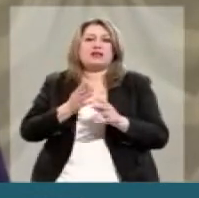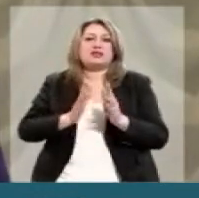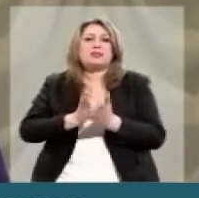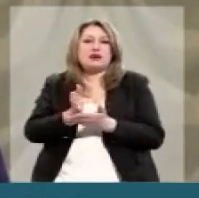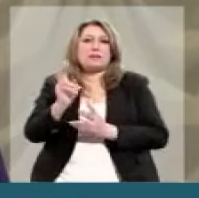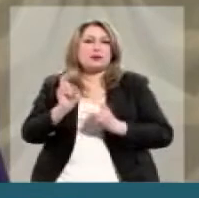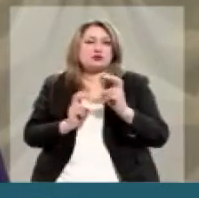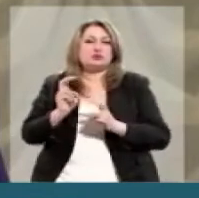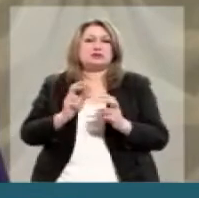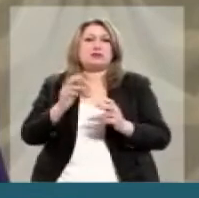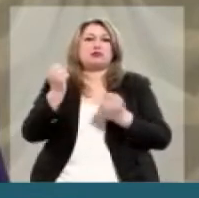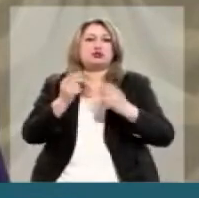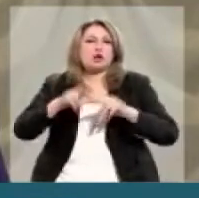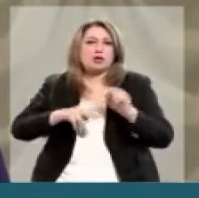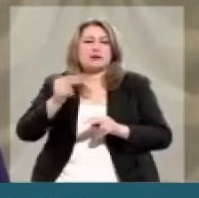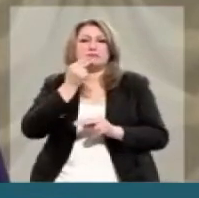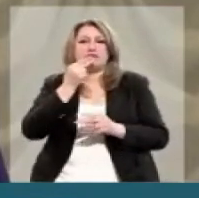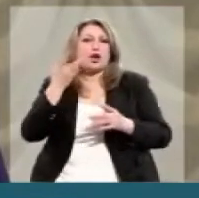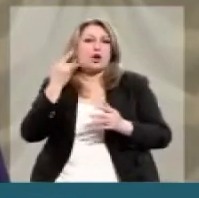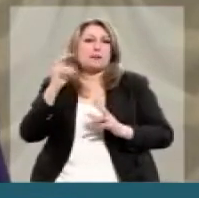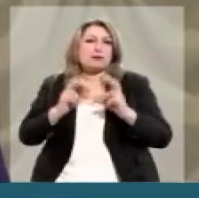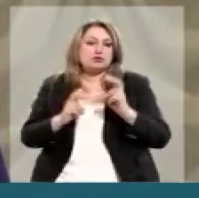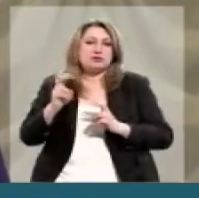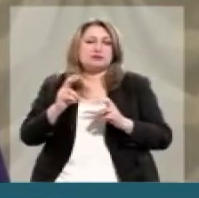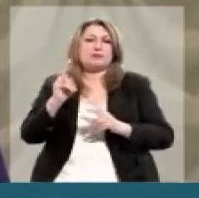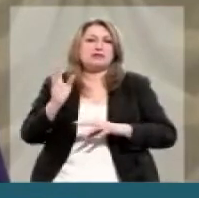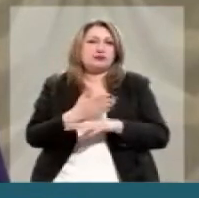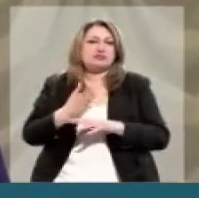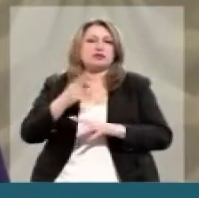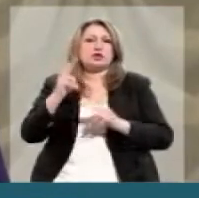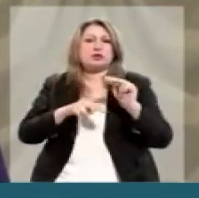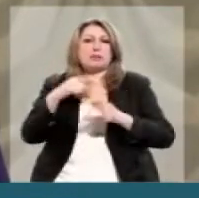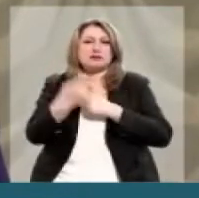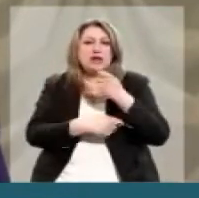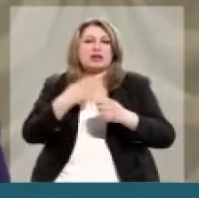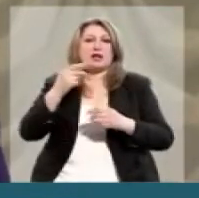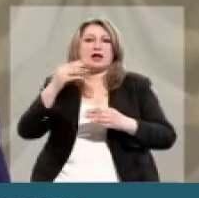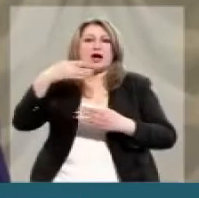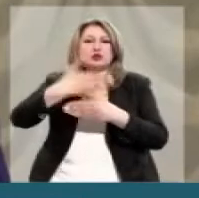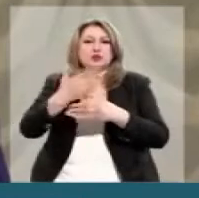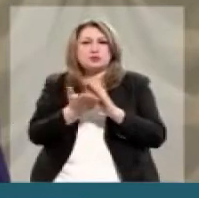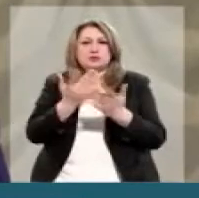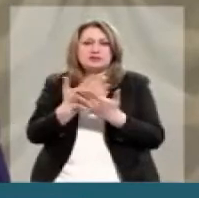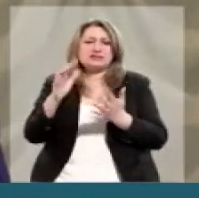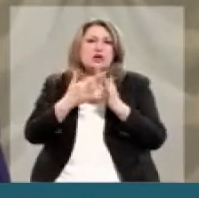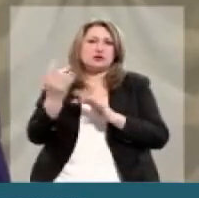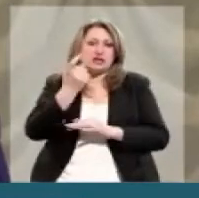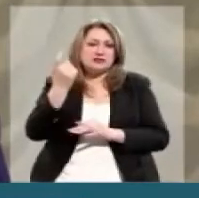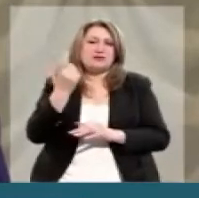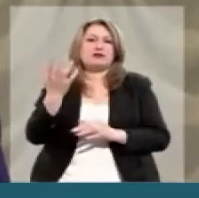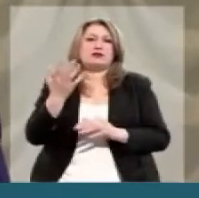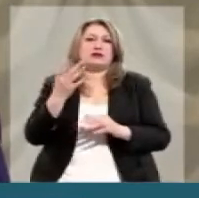промышленности, таких как машиностроение, пищевая и легкая промышленность, производство строительных материалов, конструкции, сельскохозяйственного оборудования,